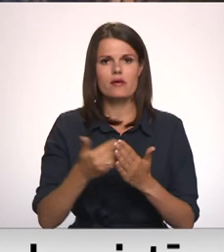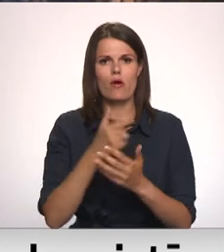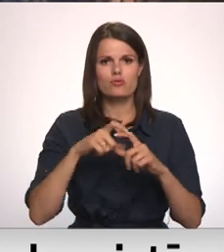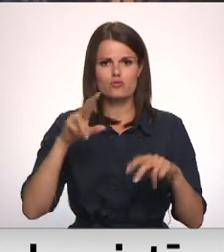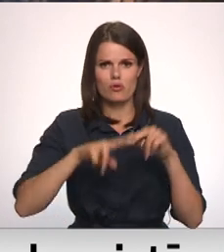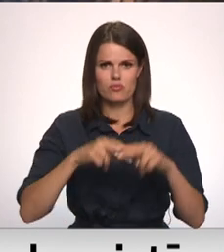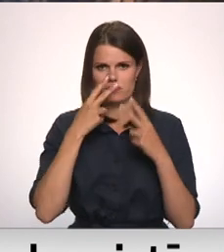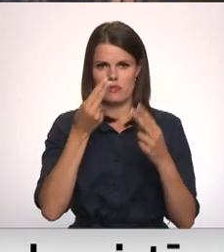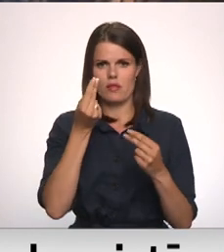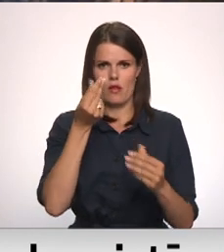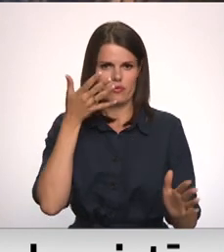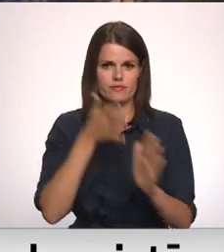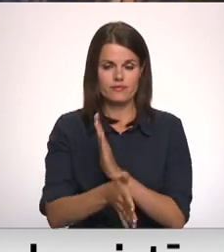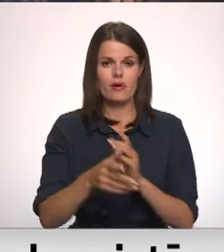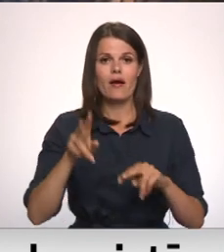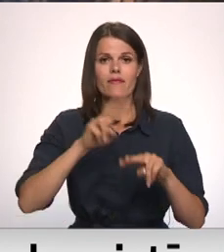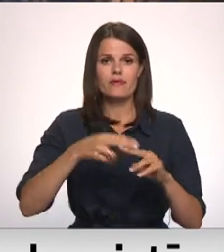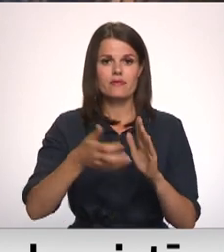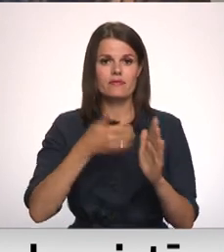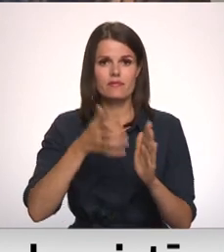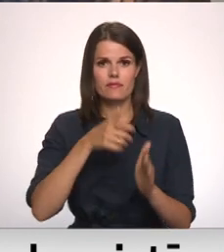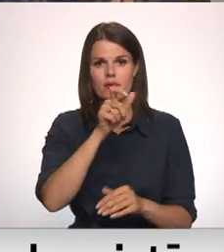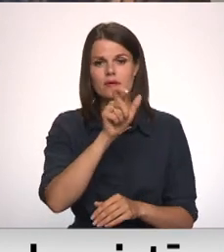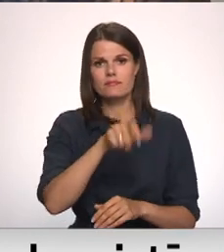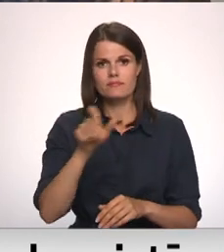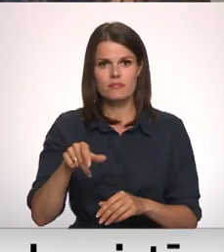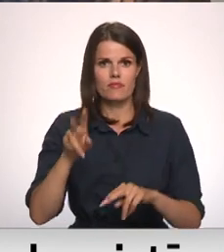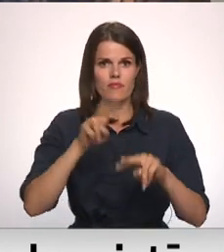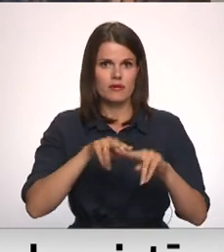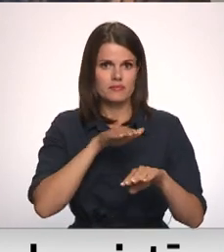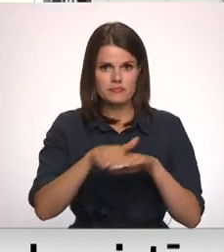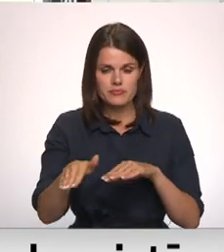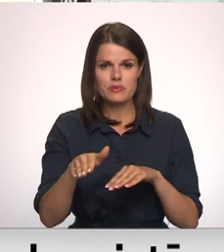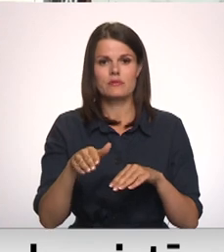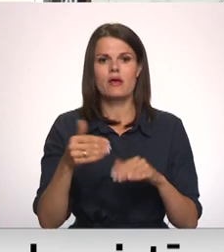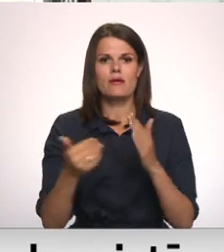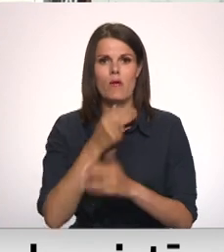naudas šķērdēšanu, jo vietu trūkumu jauna piebūve neatrisinās.